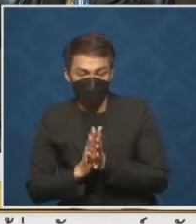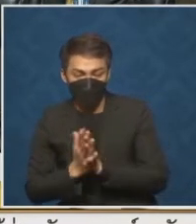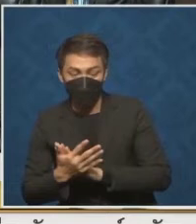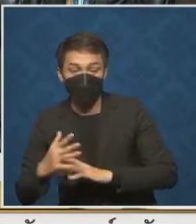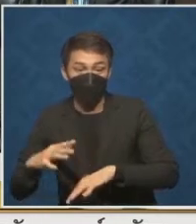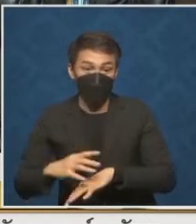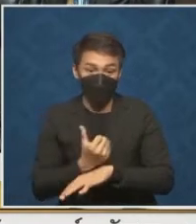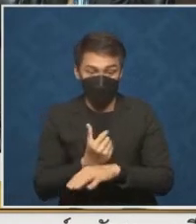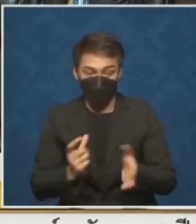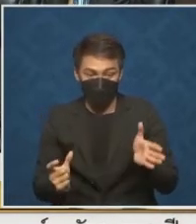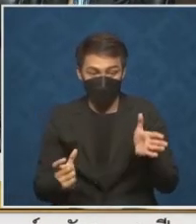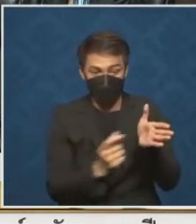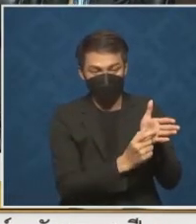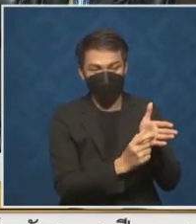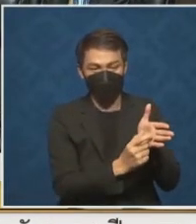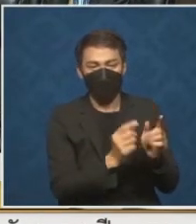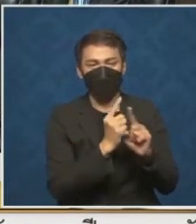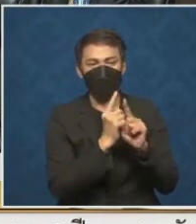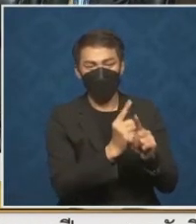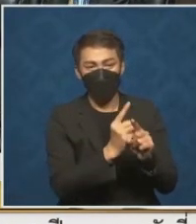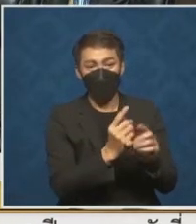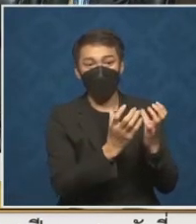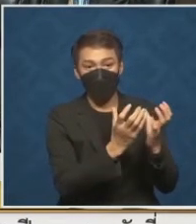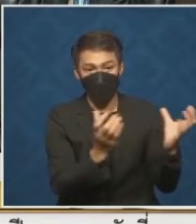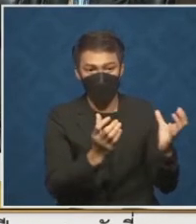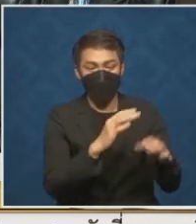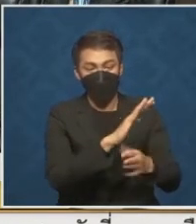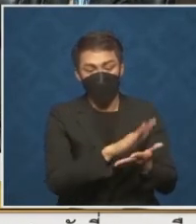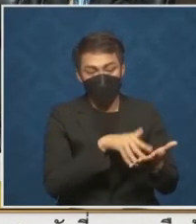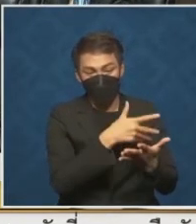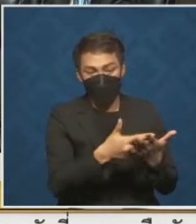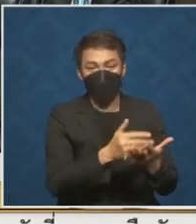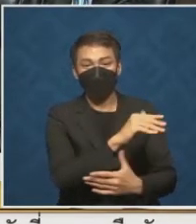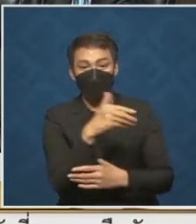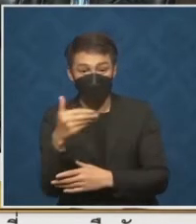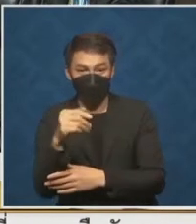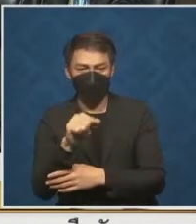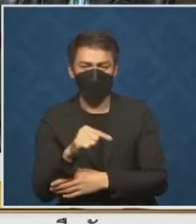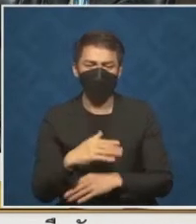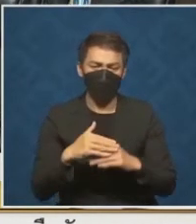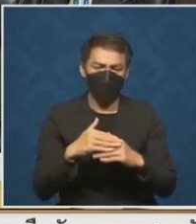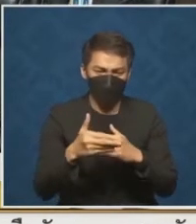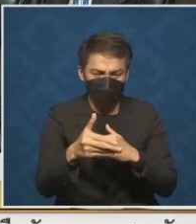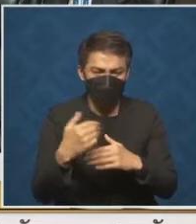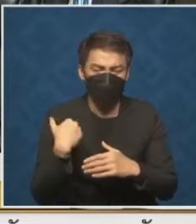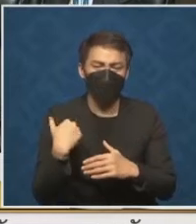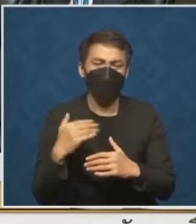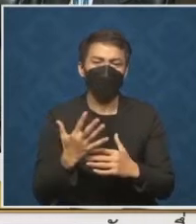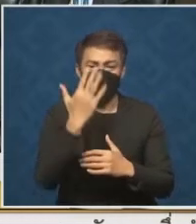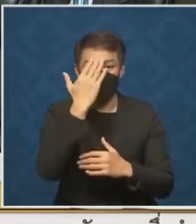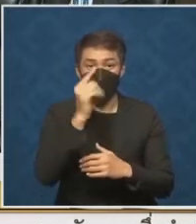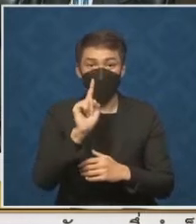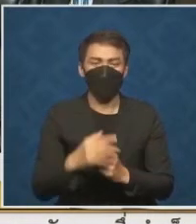ความเครื่องหน้าแม้แต่เรื่องเดียวเหตุเพราะรัฐบาลขาดความจริงใจที่จะปฏิรูปการเมือง